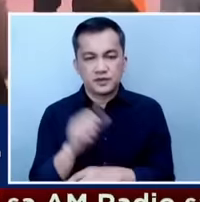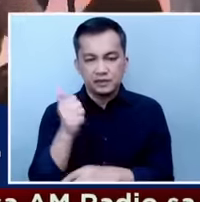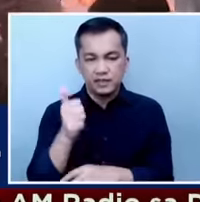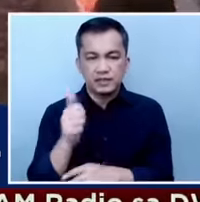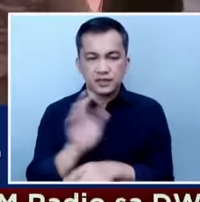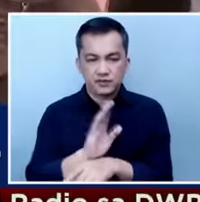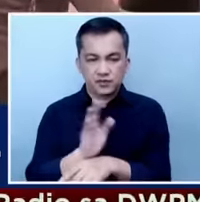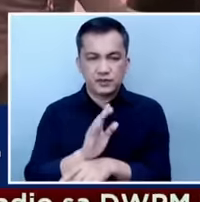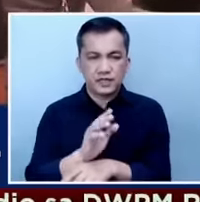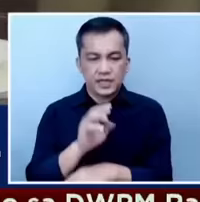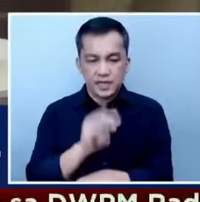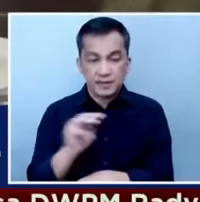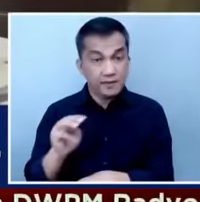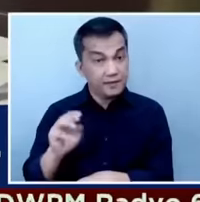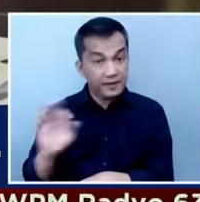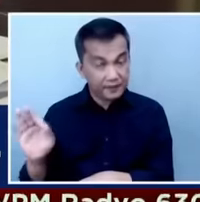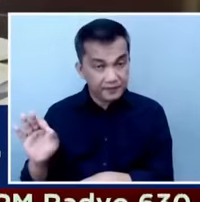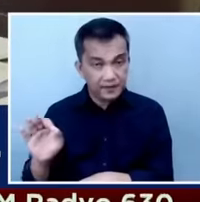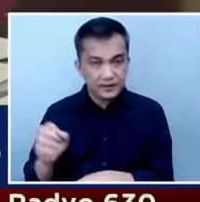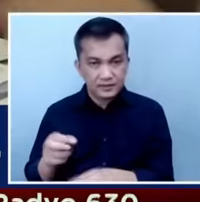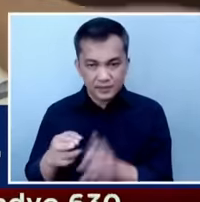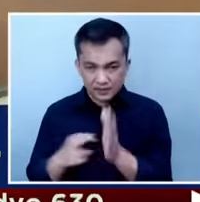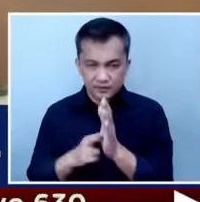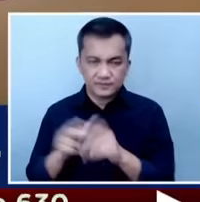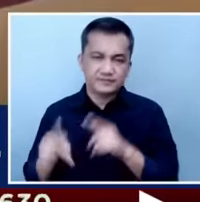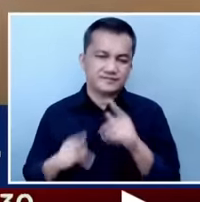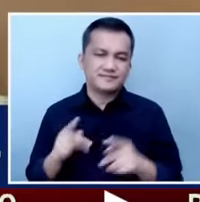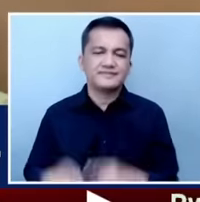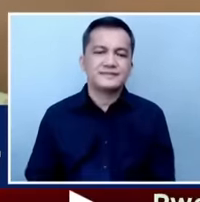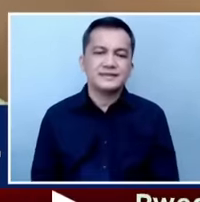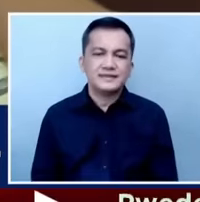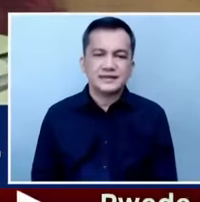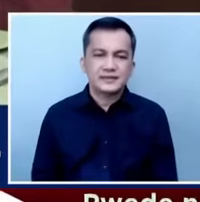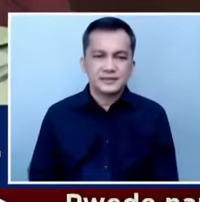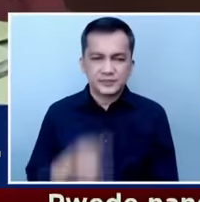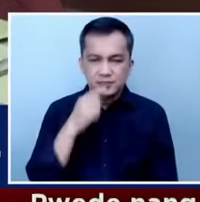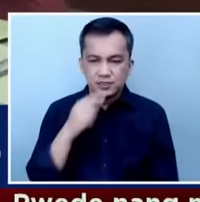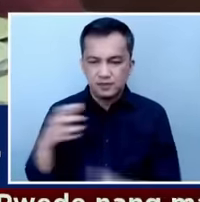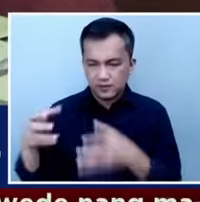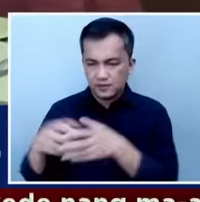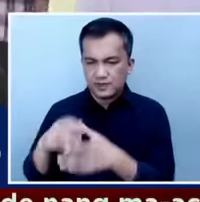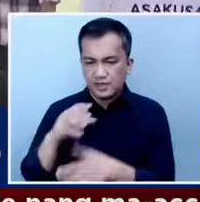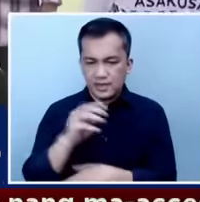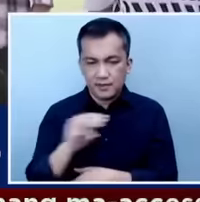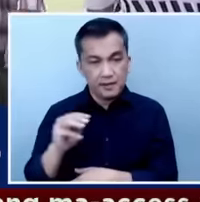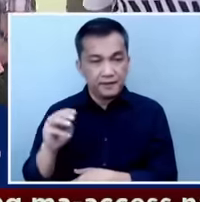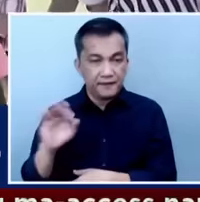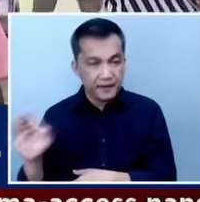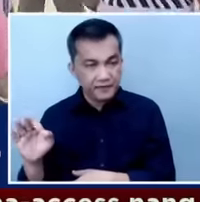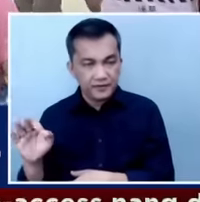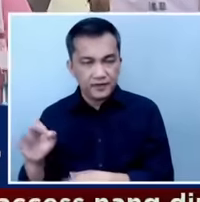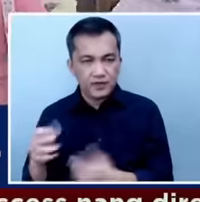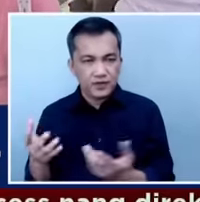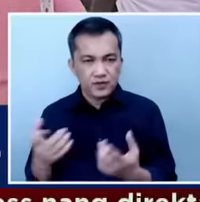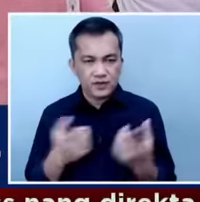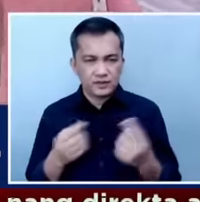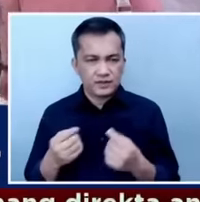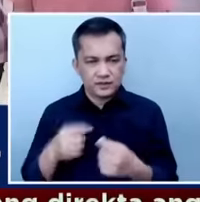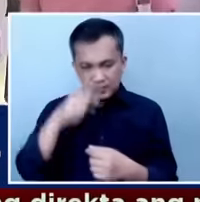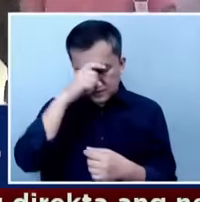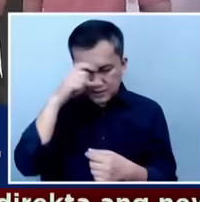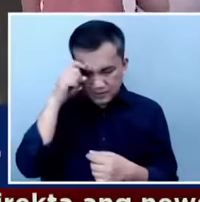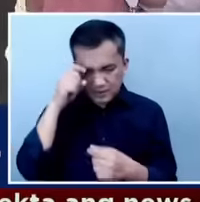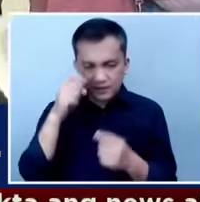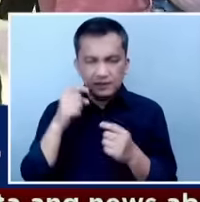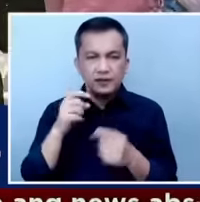MMFF dahil na rin sa hiling ng publiko. Ayon pa sa komite ng MMFF, wala nang gaganapin na Summer Film